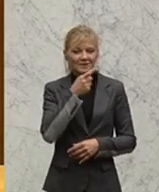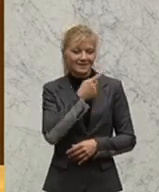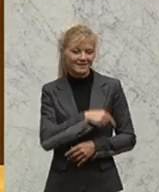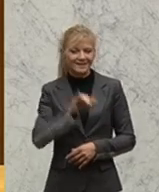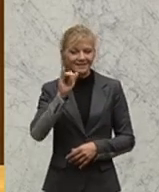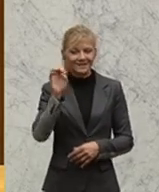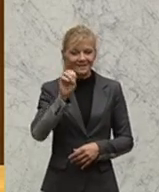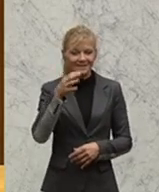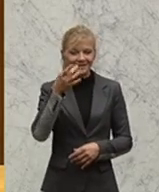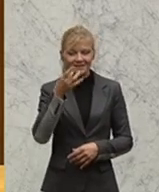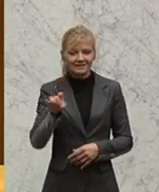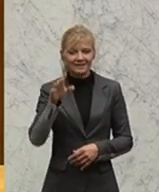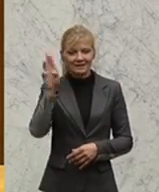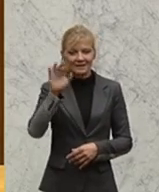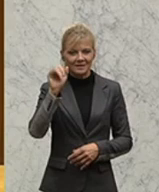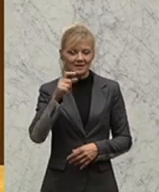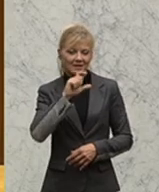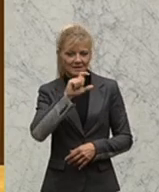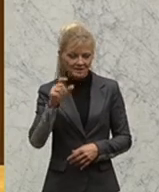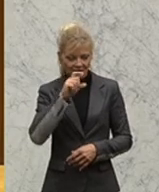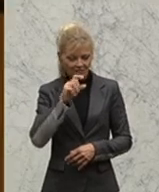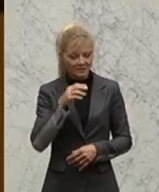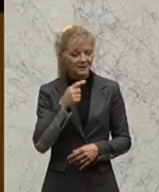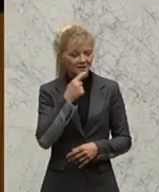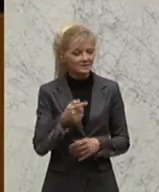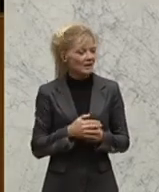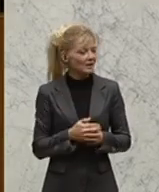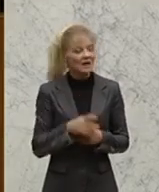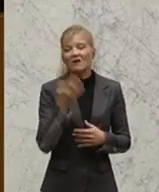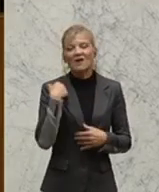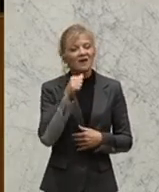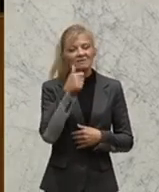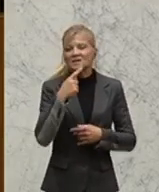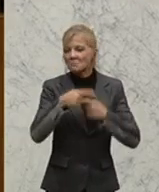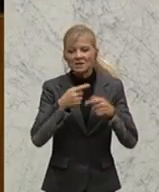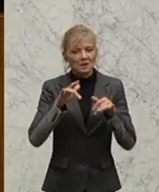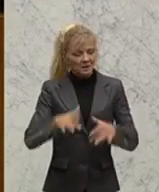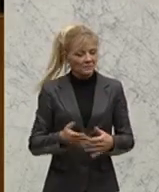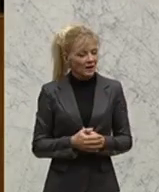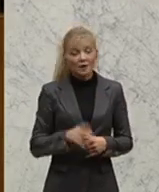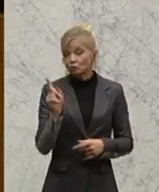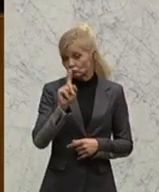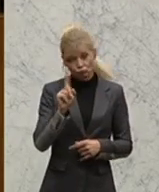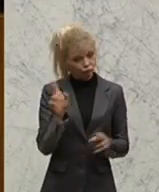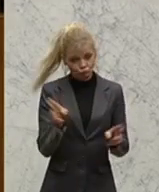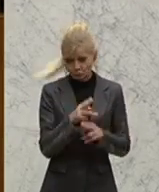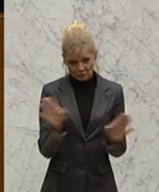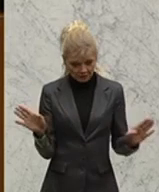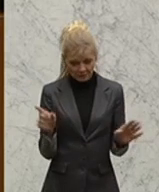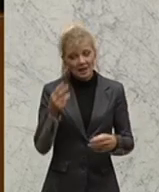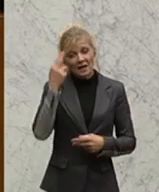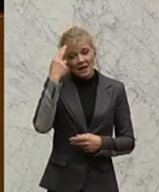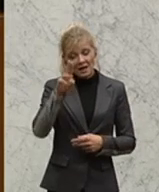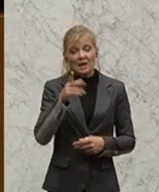hat. Das möchte ich einfach nicht so stehen lassen. Bundesminister Hunsdorfer hat in den letzten Jahren viele Maßnahmen getroffen, um einerseits Menschen länger